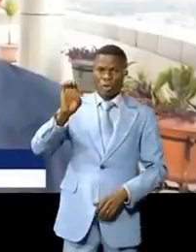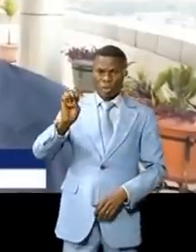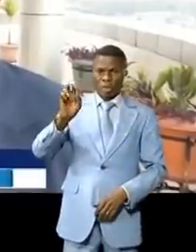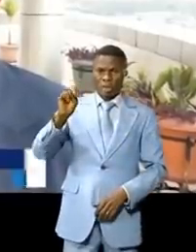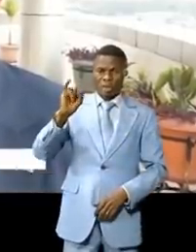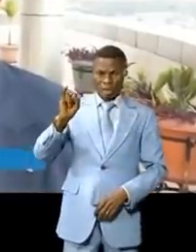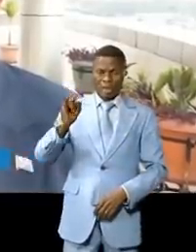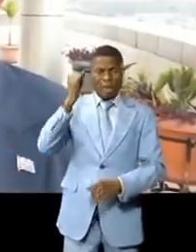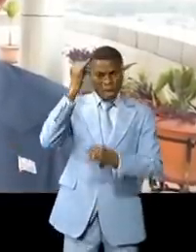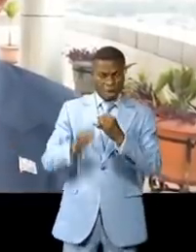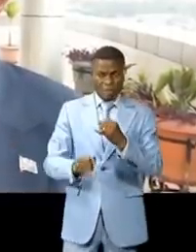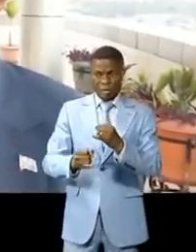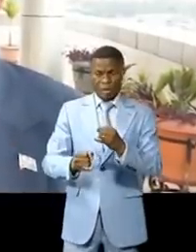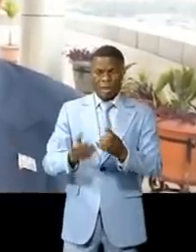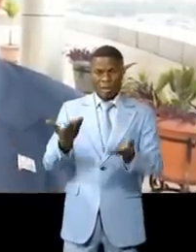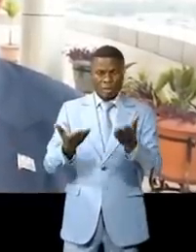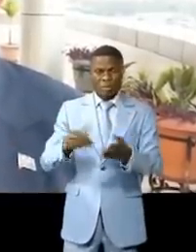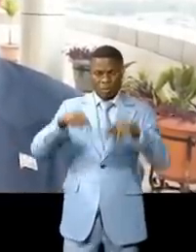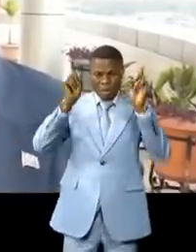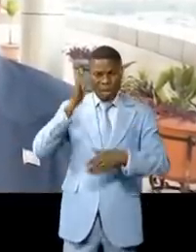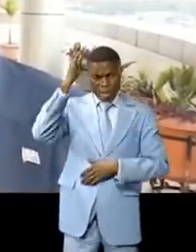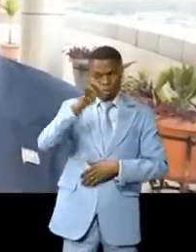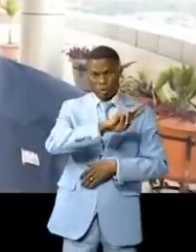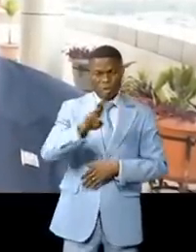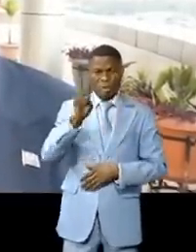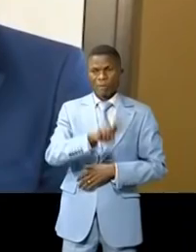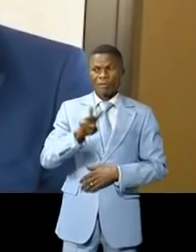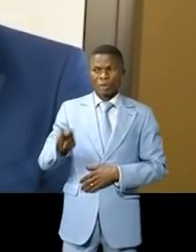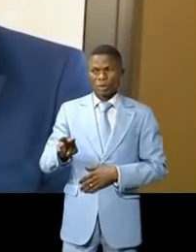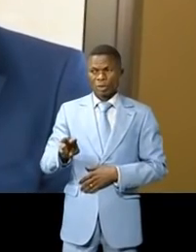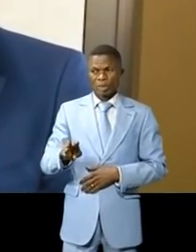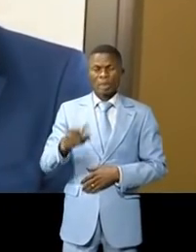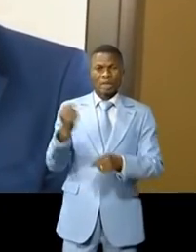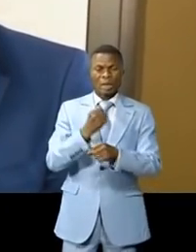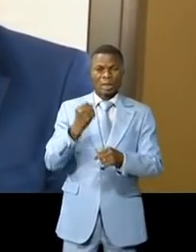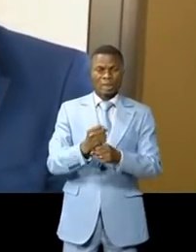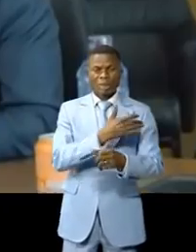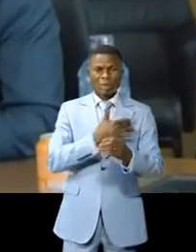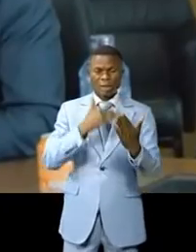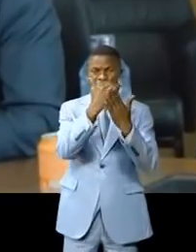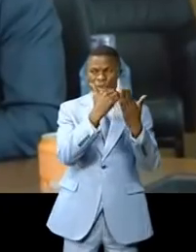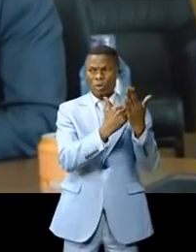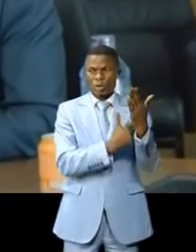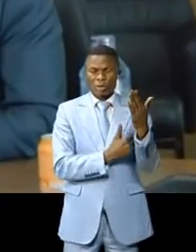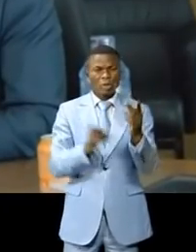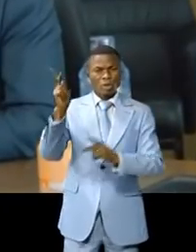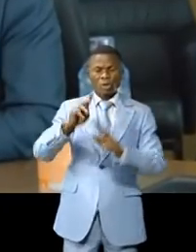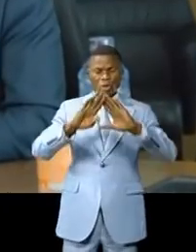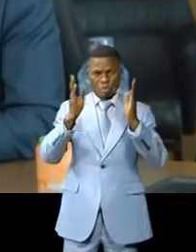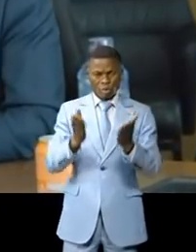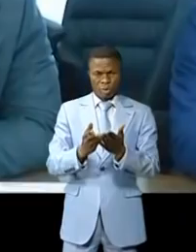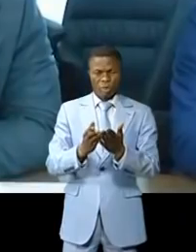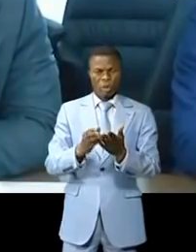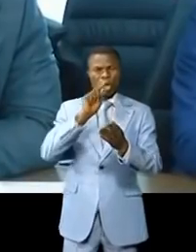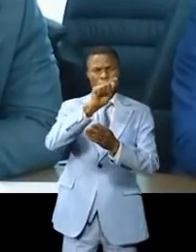être terminées normalement, si tout va bien, l'année prochaine déjà. Tandis que les opérations d'identification de la population et le